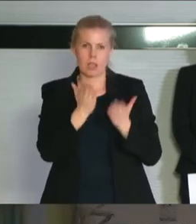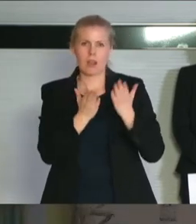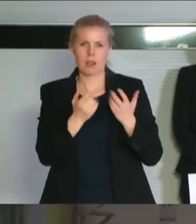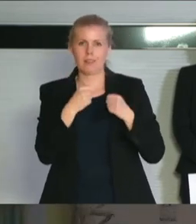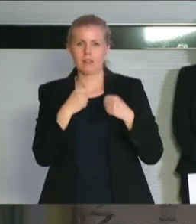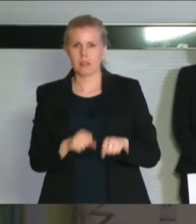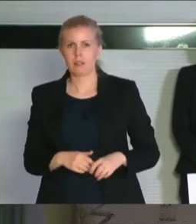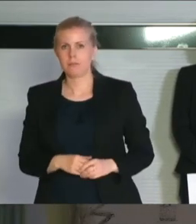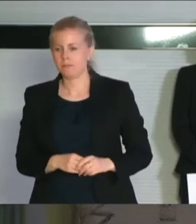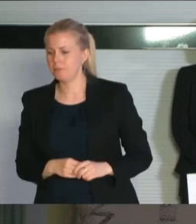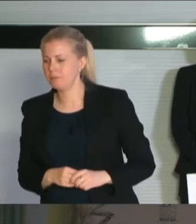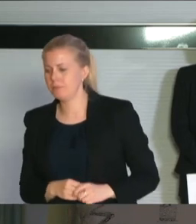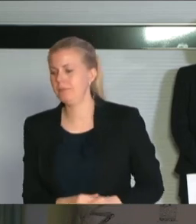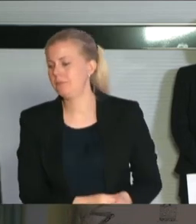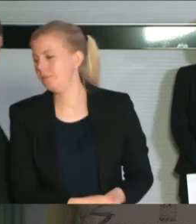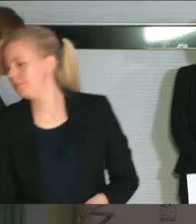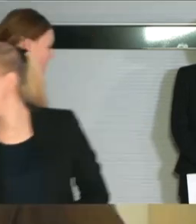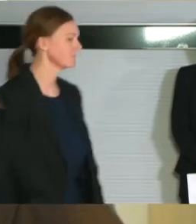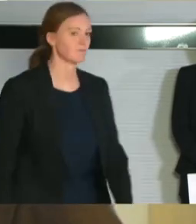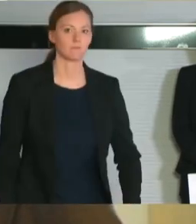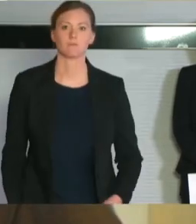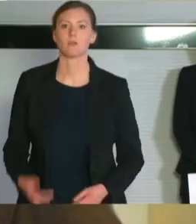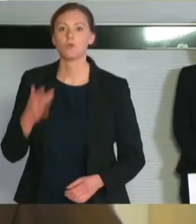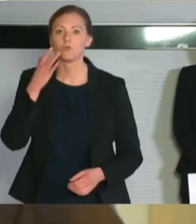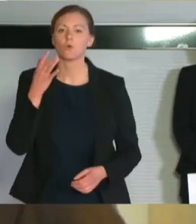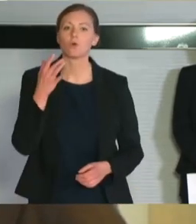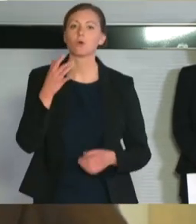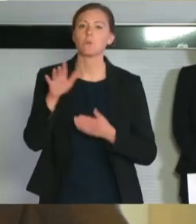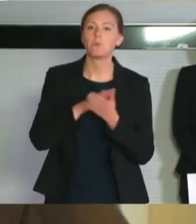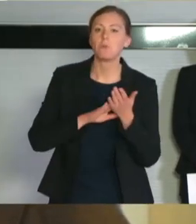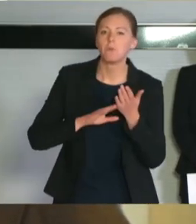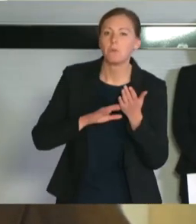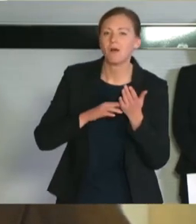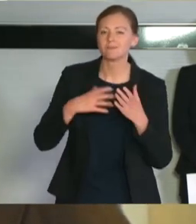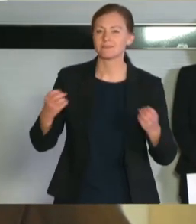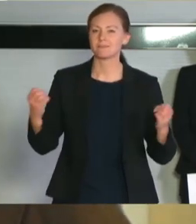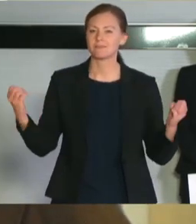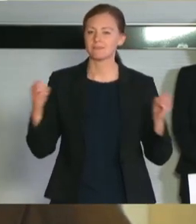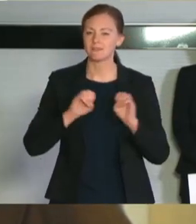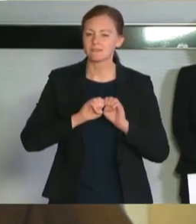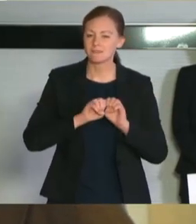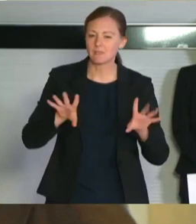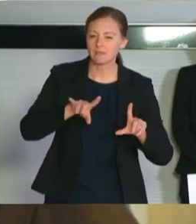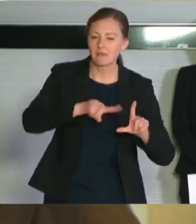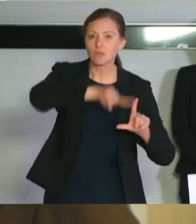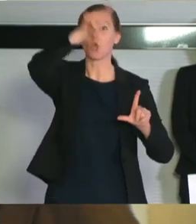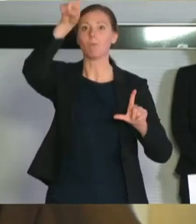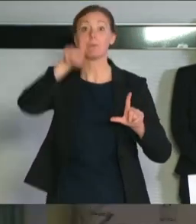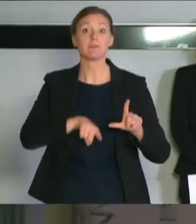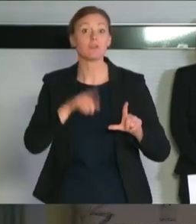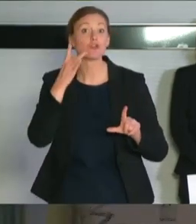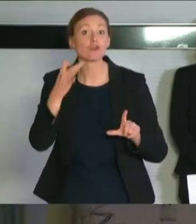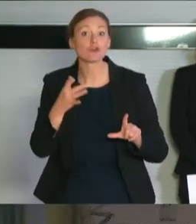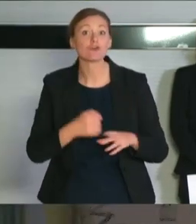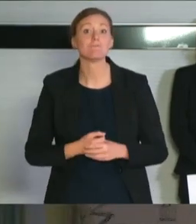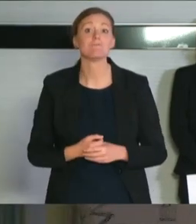siste spørsmålet til NRK, og så er det NTB. Når tror dere at smittetoppen er nådd, eller når har vi den?